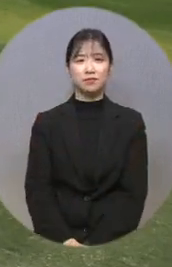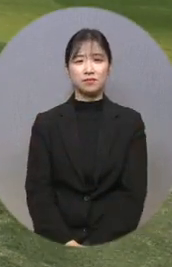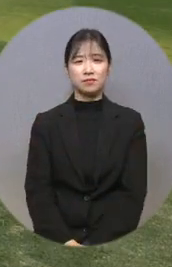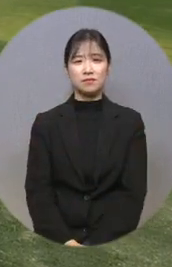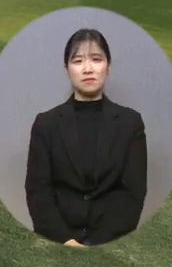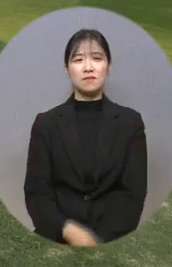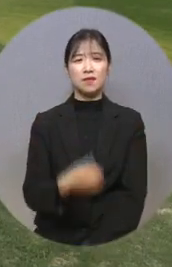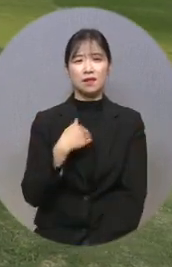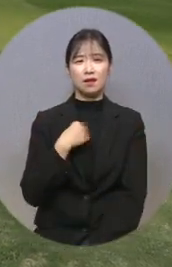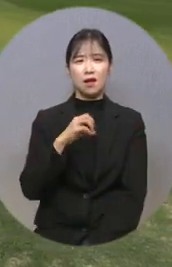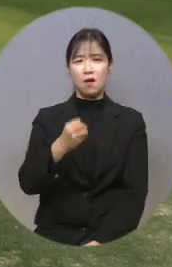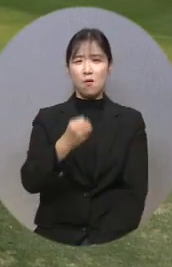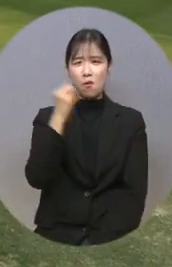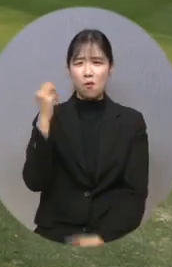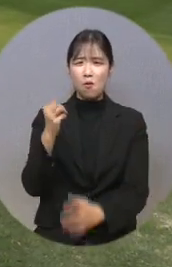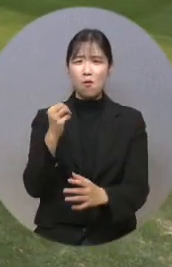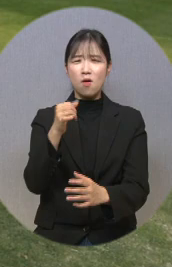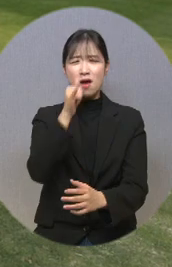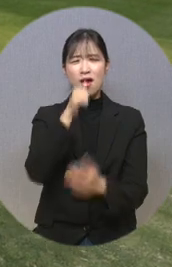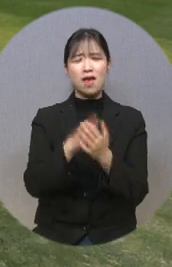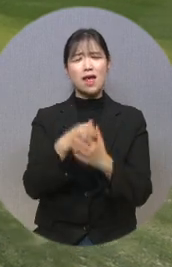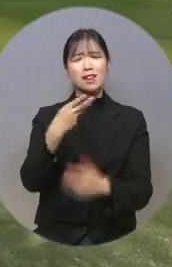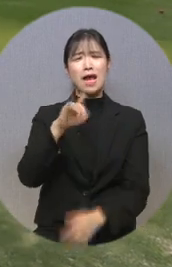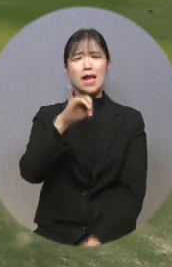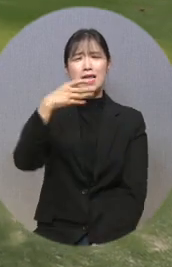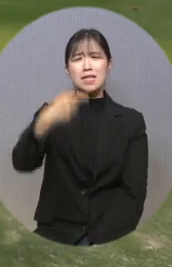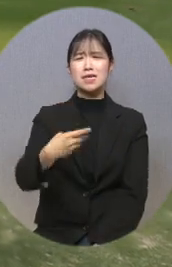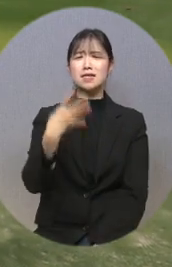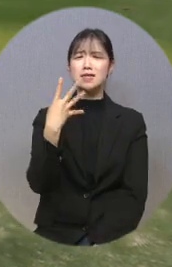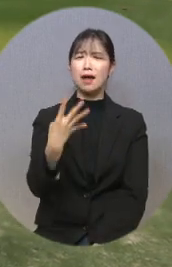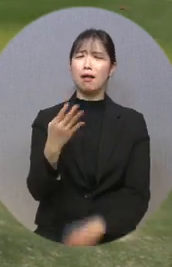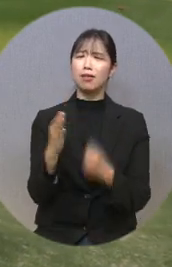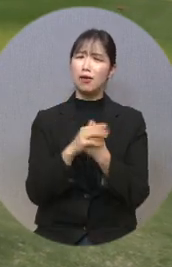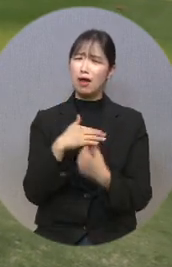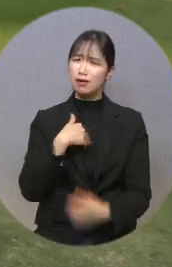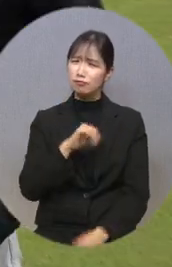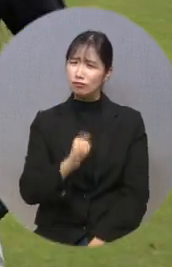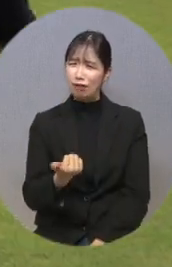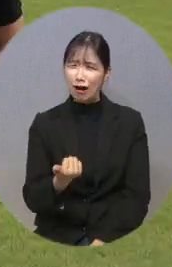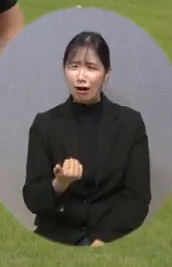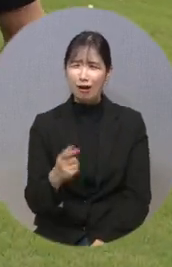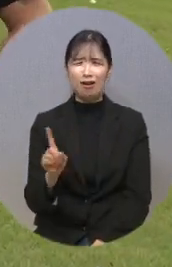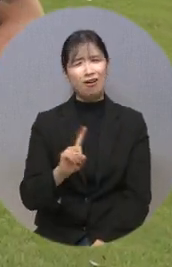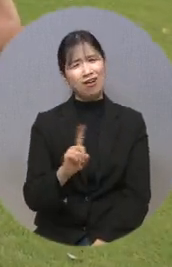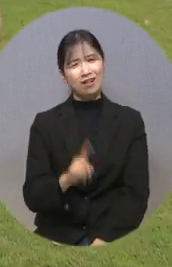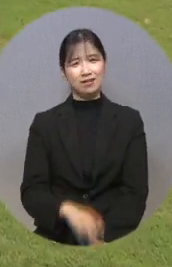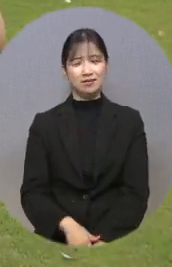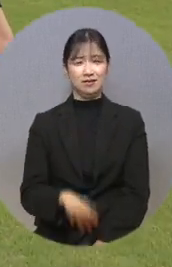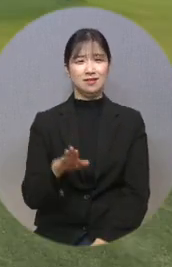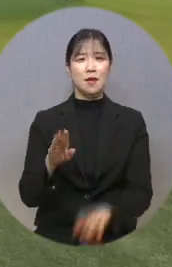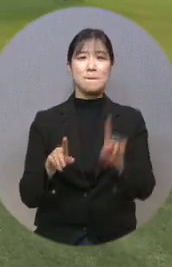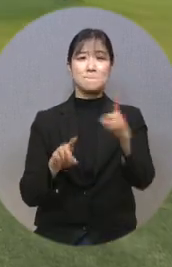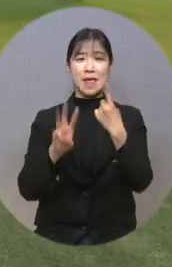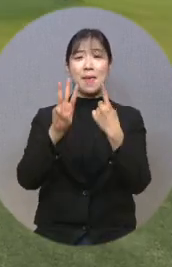꺼냈는데 하필 타이틀 4번인데 죽을 4자인데 우리 죽는 거 아니겠지? 그럴 것 같은데 잘 쳐. 100m 이상